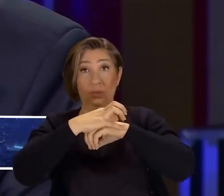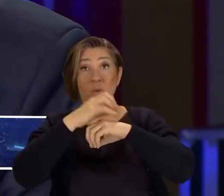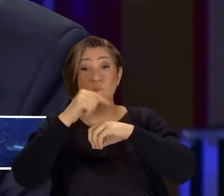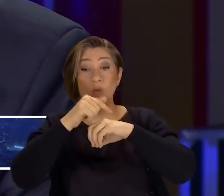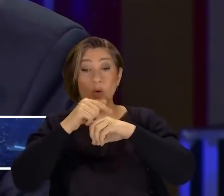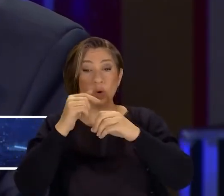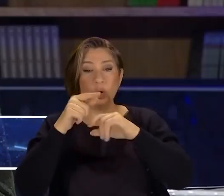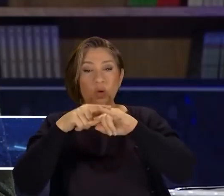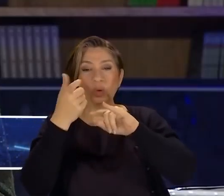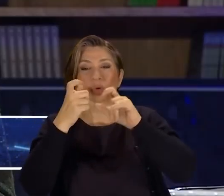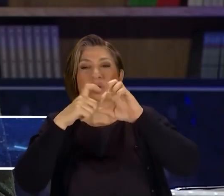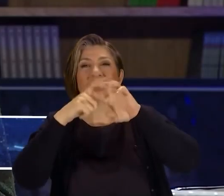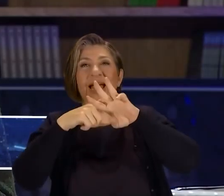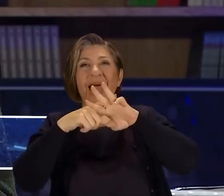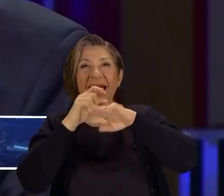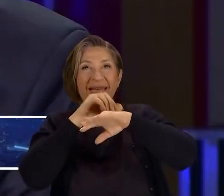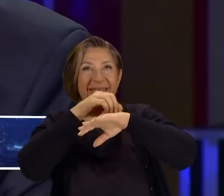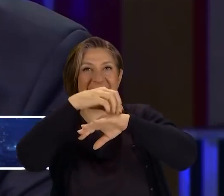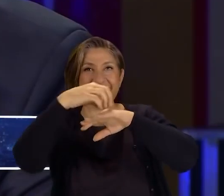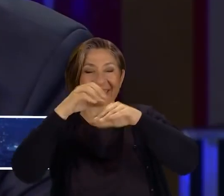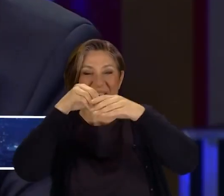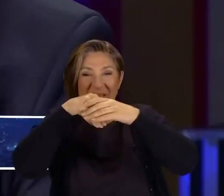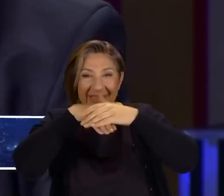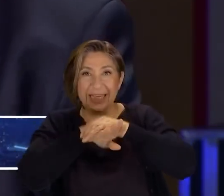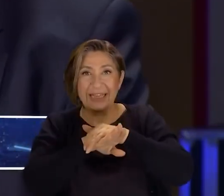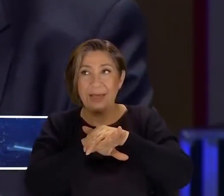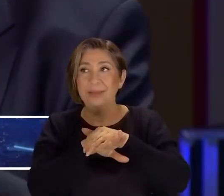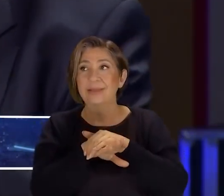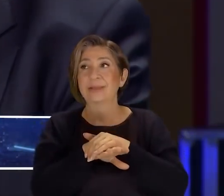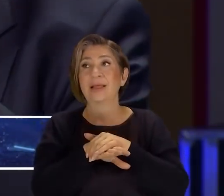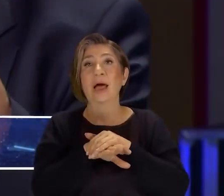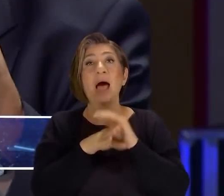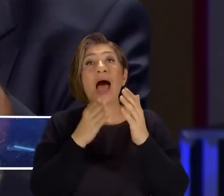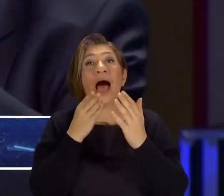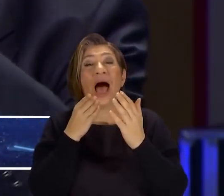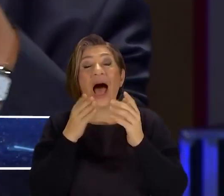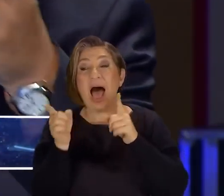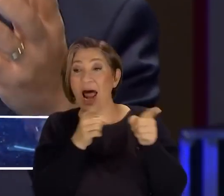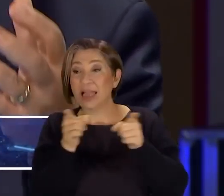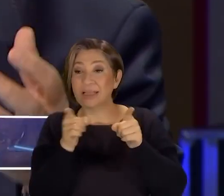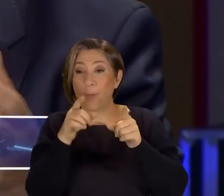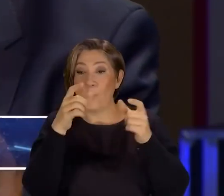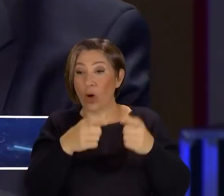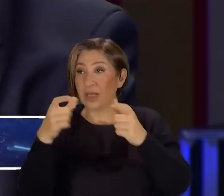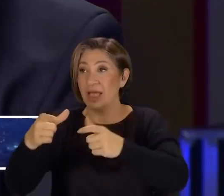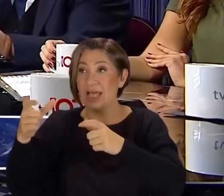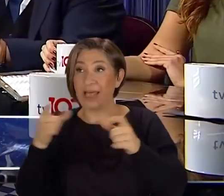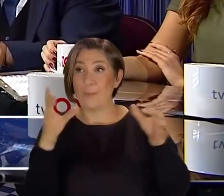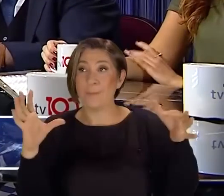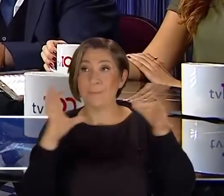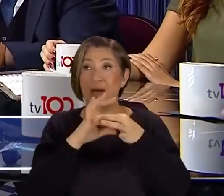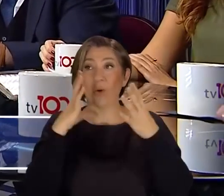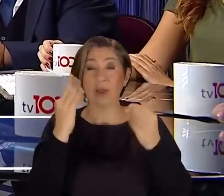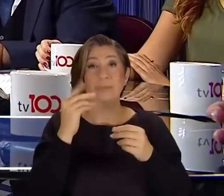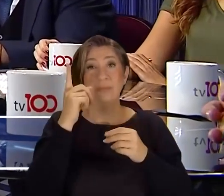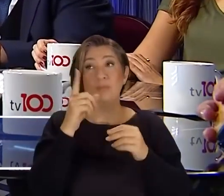bu hücrelerin gövdelerini şey yapan, içinde saklayan ve aralarındaki bölgeler arasında koordinasyonu sağlayan